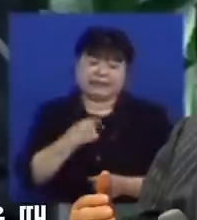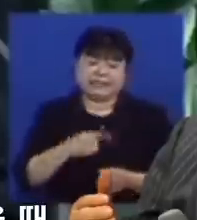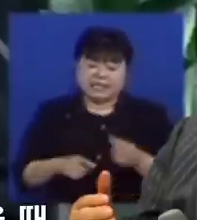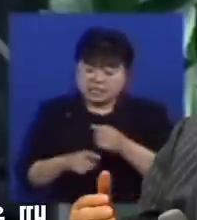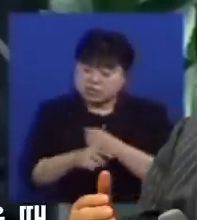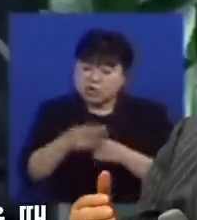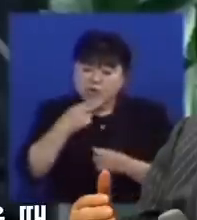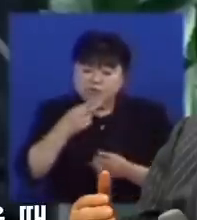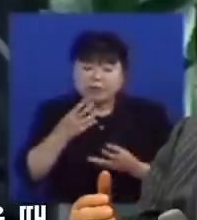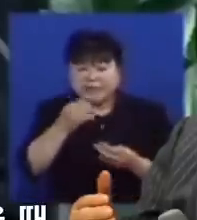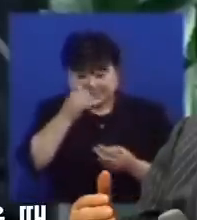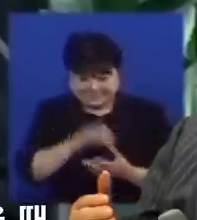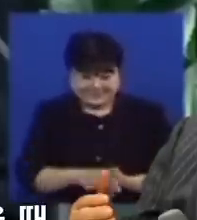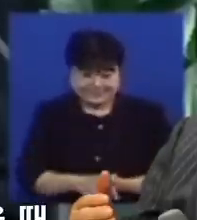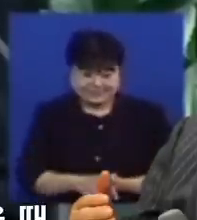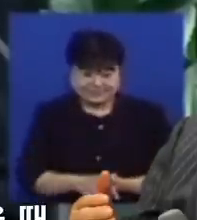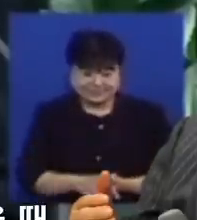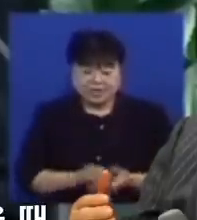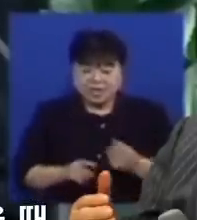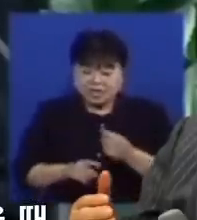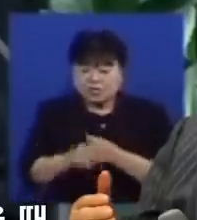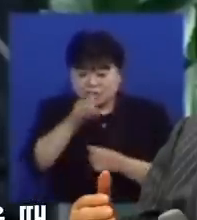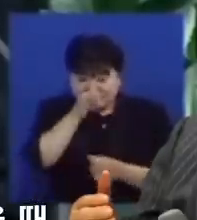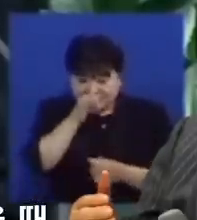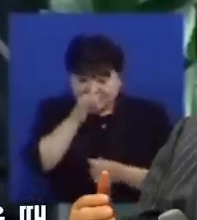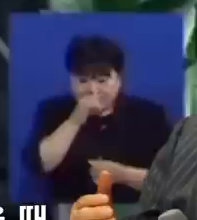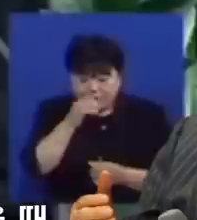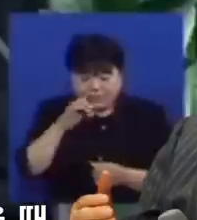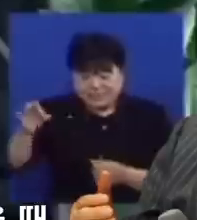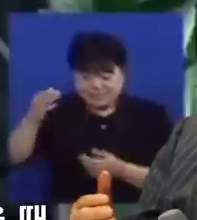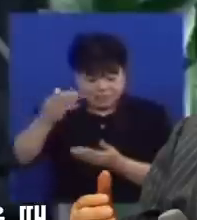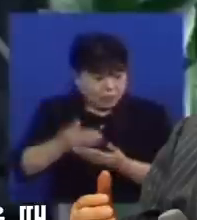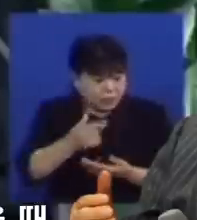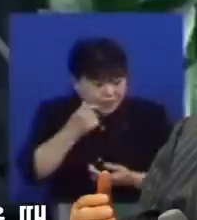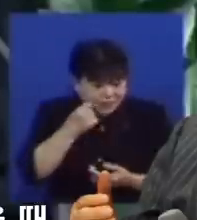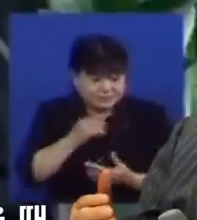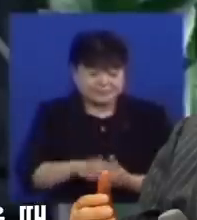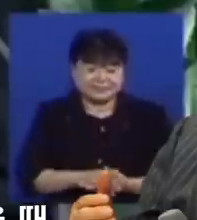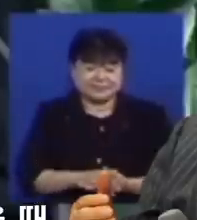이유가 없을 때가 많습니다. 또 이유가 있어도 우리는 인정 안 합니다.